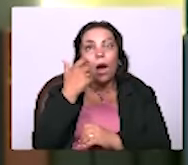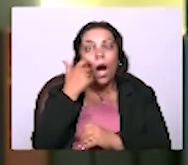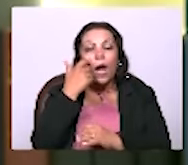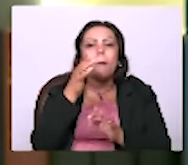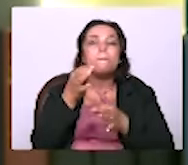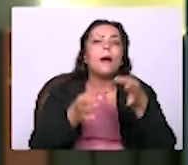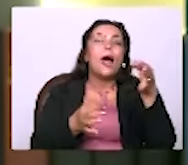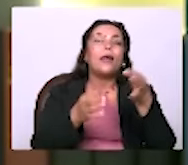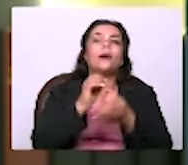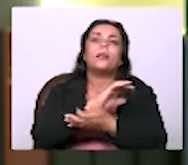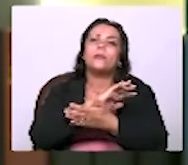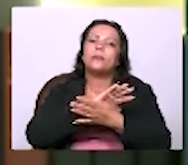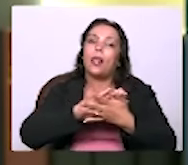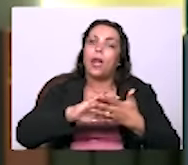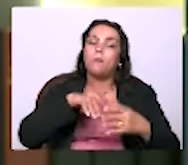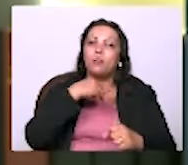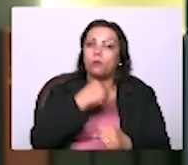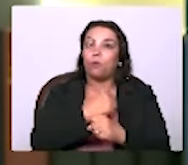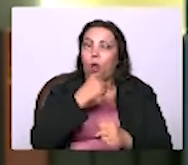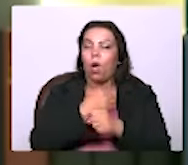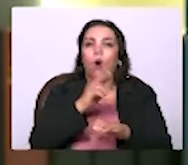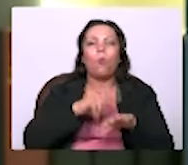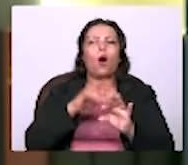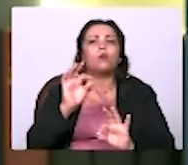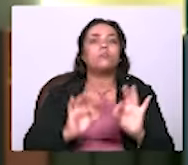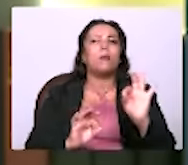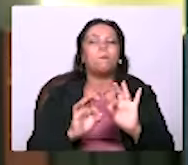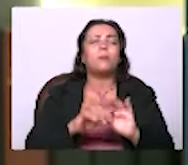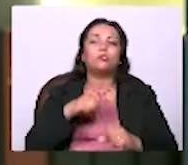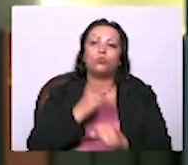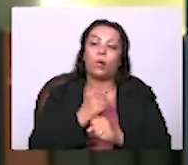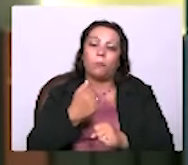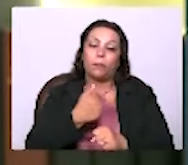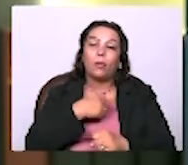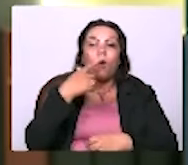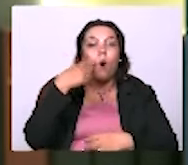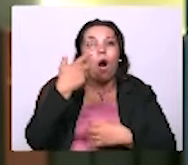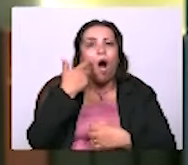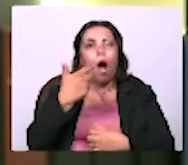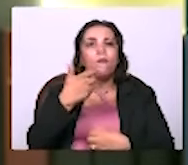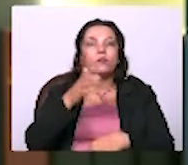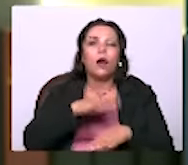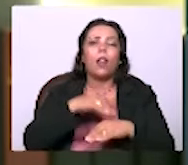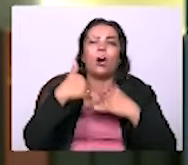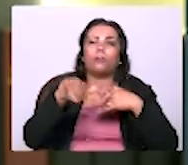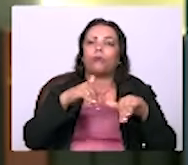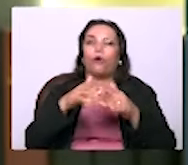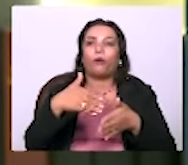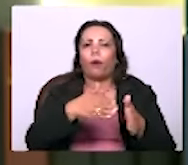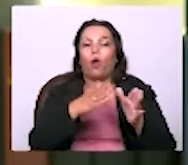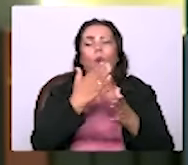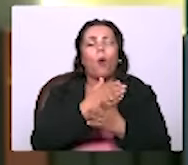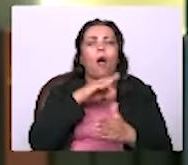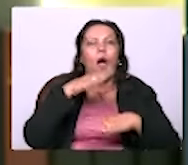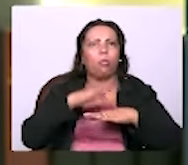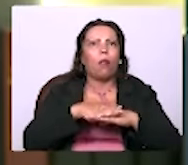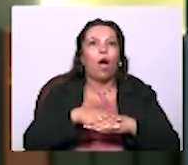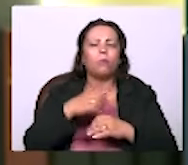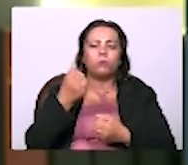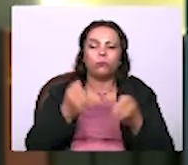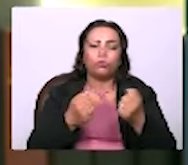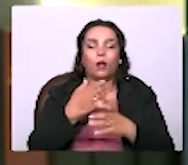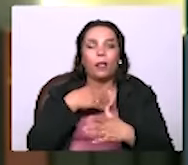معايير السلامه المهنيه ون ادائنا ونحافظ على الطريق واحترام القياده في الطريق دي